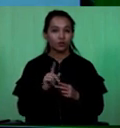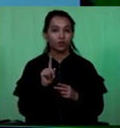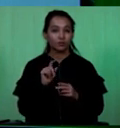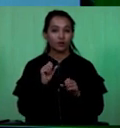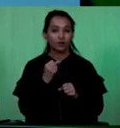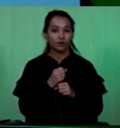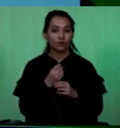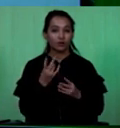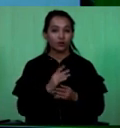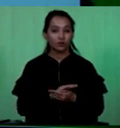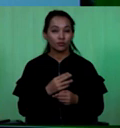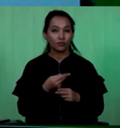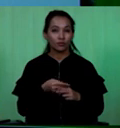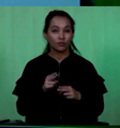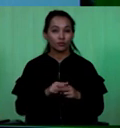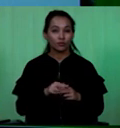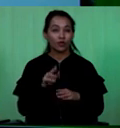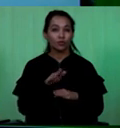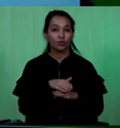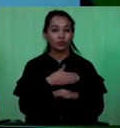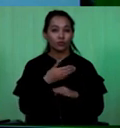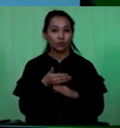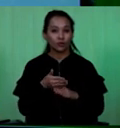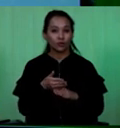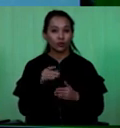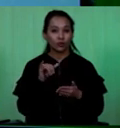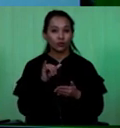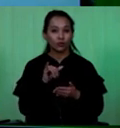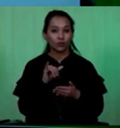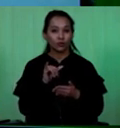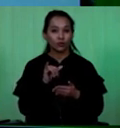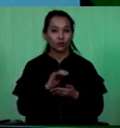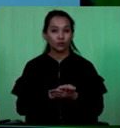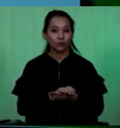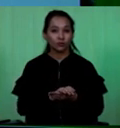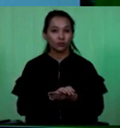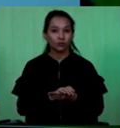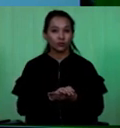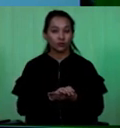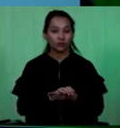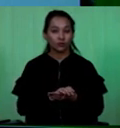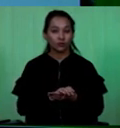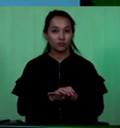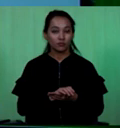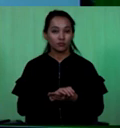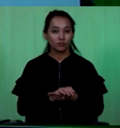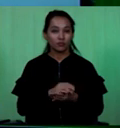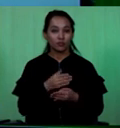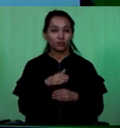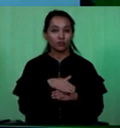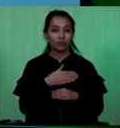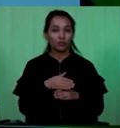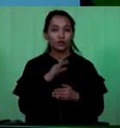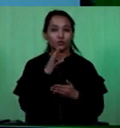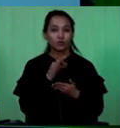Bo'luvchini topish uchun esa bo'linuvchini bo'linmaga bo'lamiz. X barobar